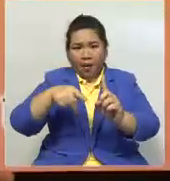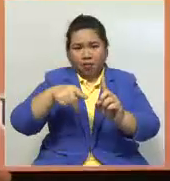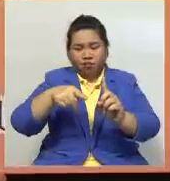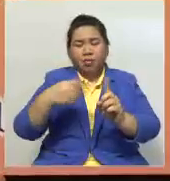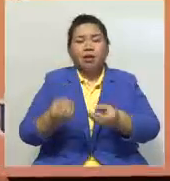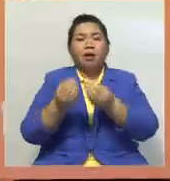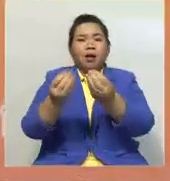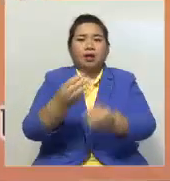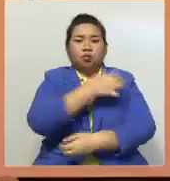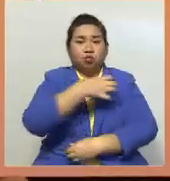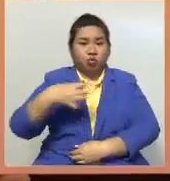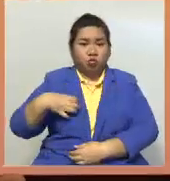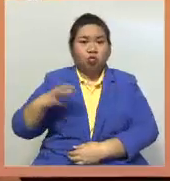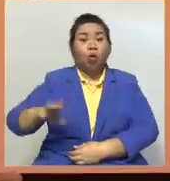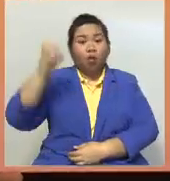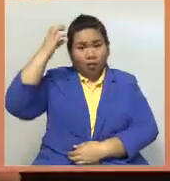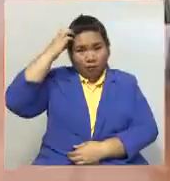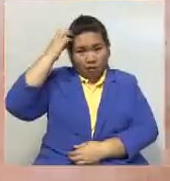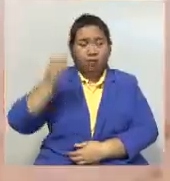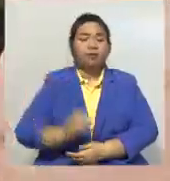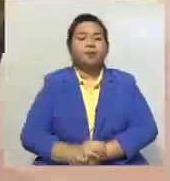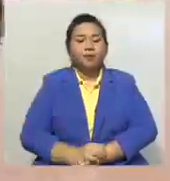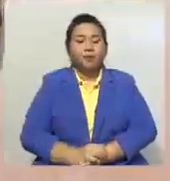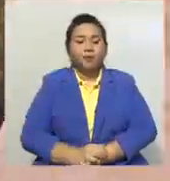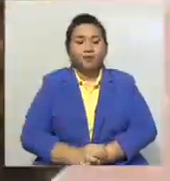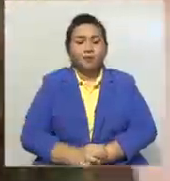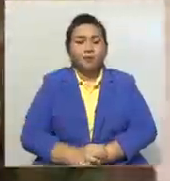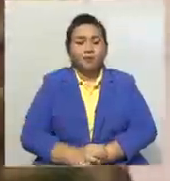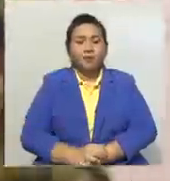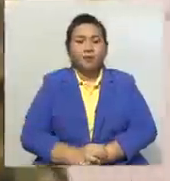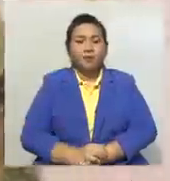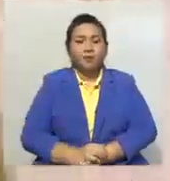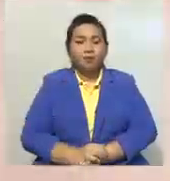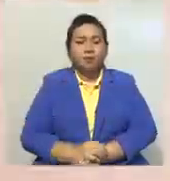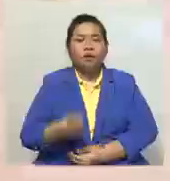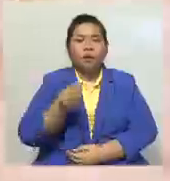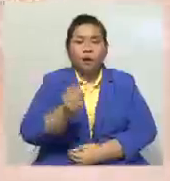กับเอกอัครราชทูตสาธารณรัฐประชาธิปไตยประชาชนลาวประจำประเ